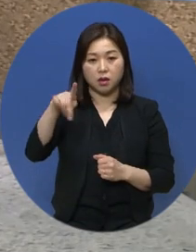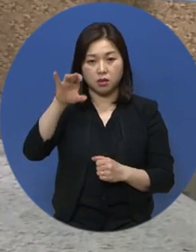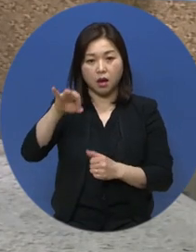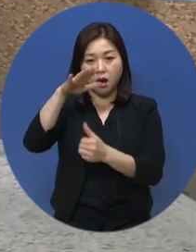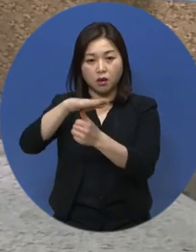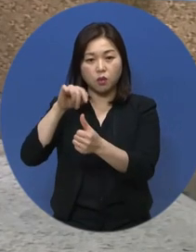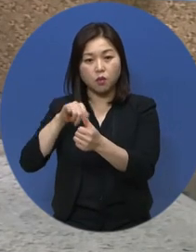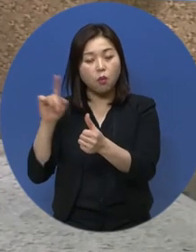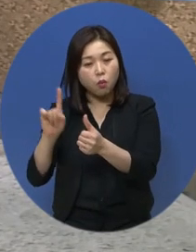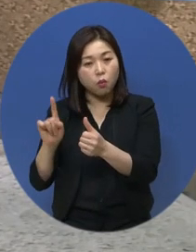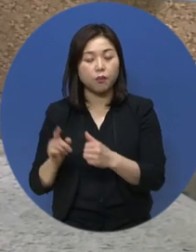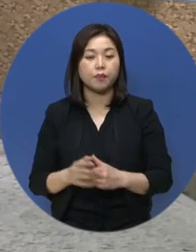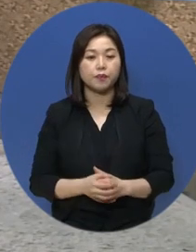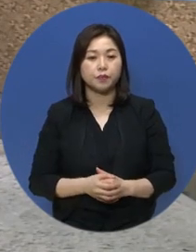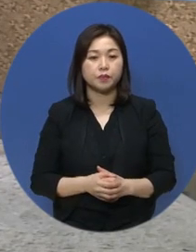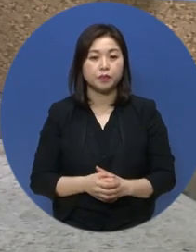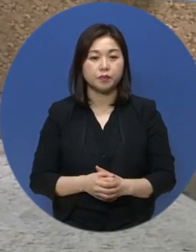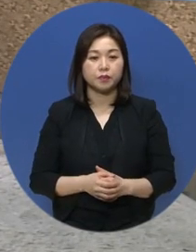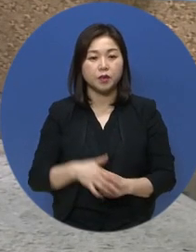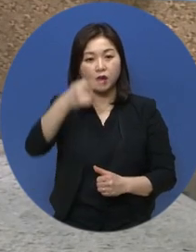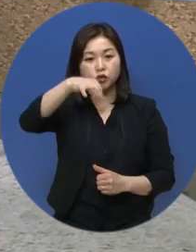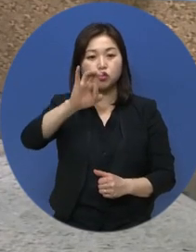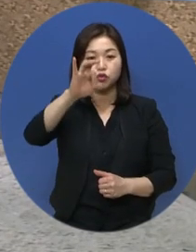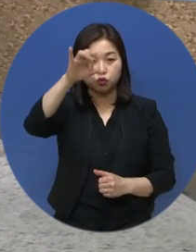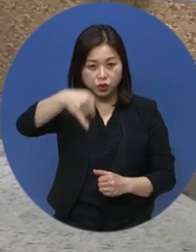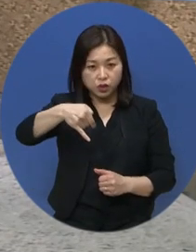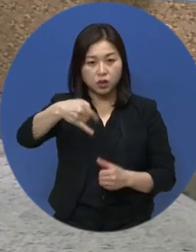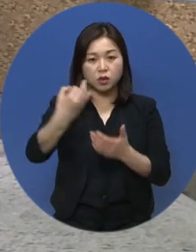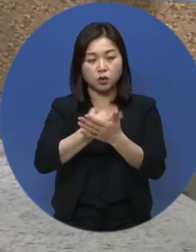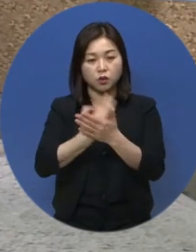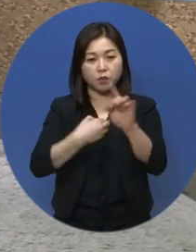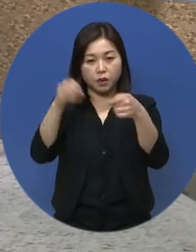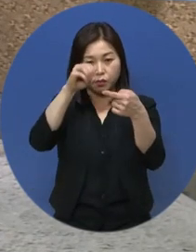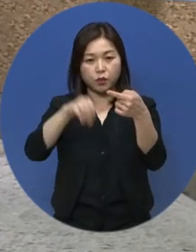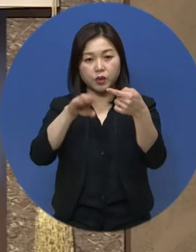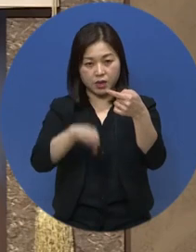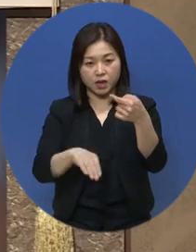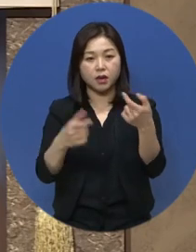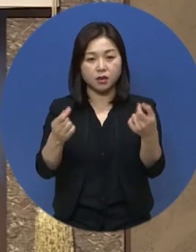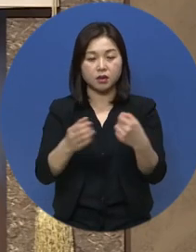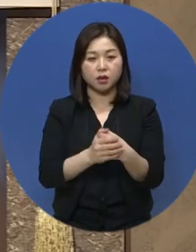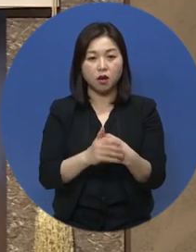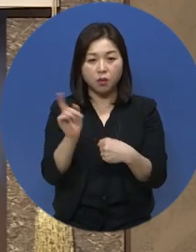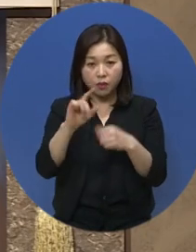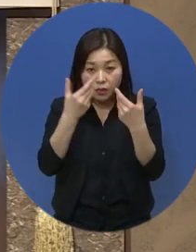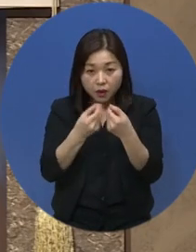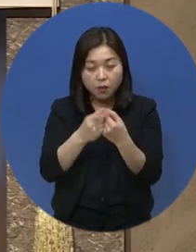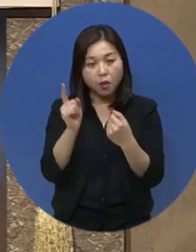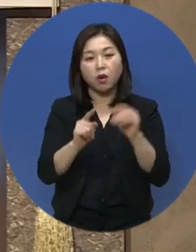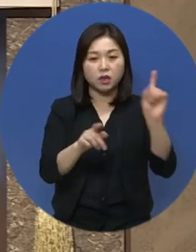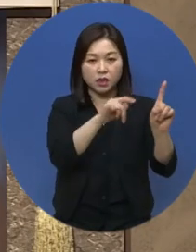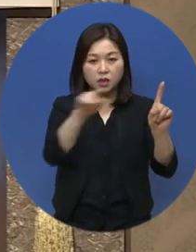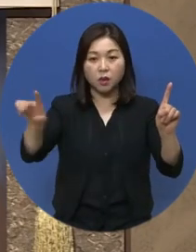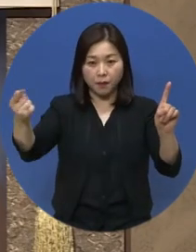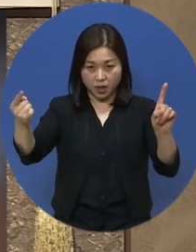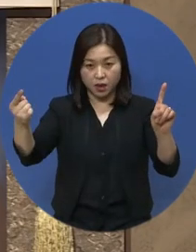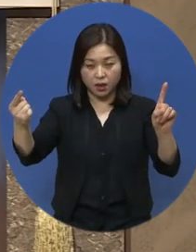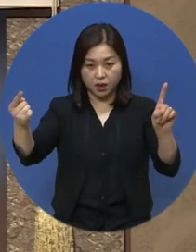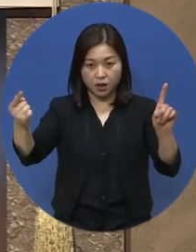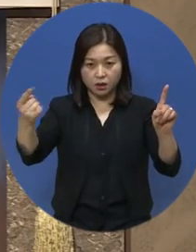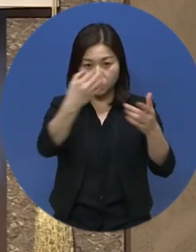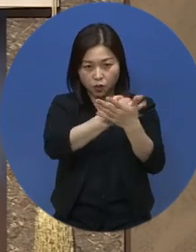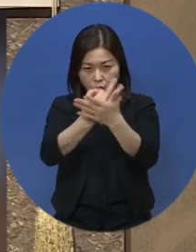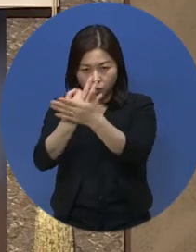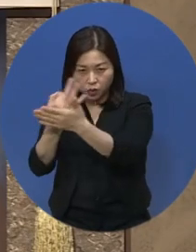어떤? 중위소득 100% 이하의 아동들입니다. 중위소득이라고 하면 1번에서 100번까지 세워놓고 중간을 딱